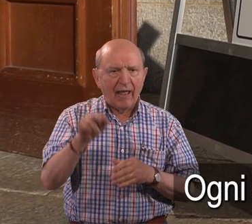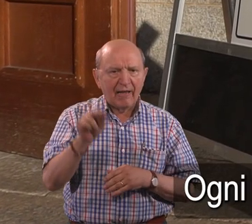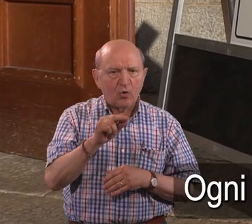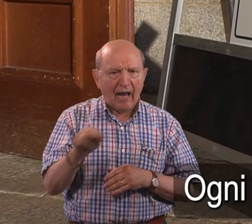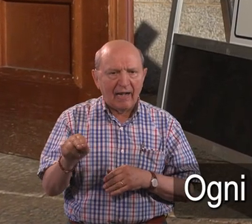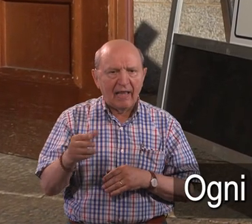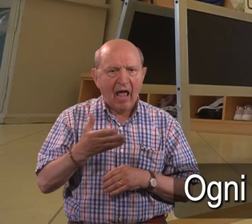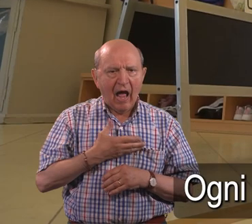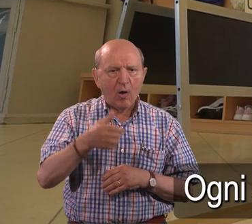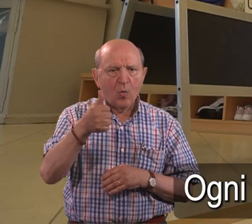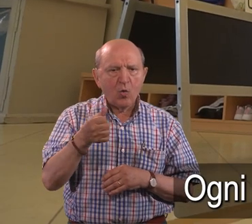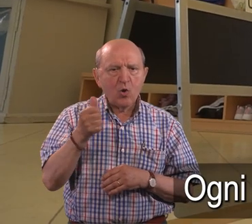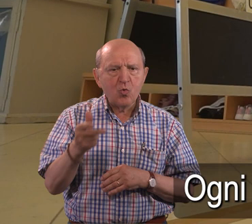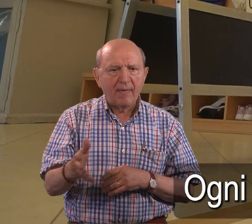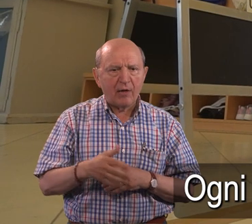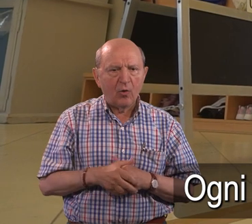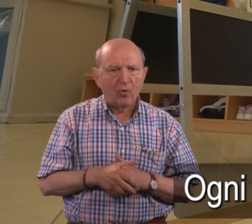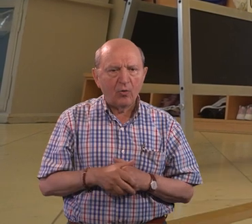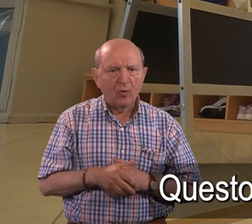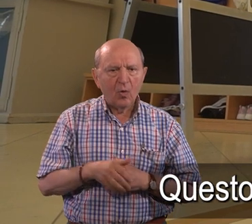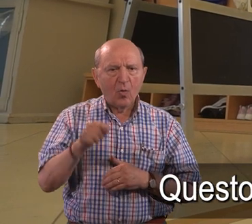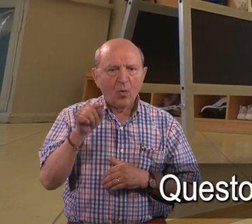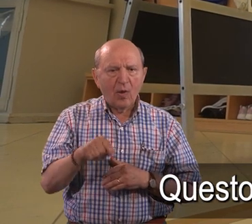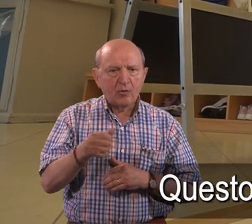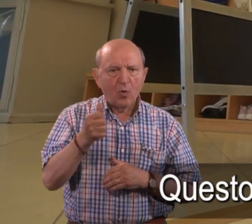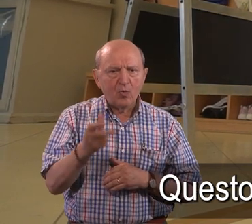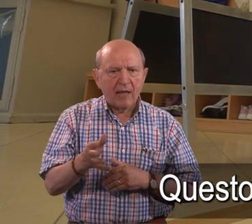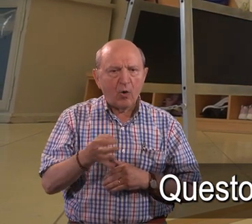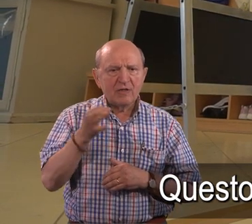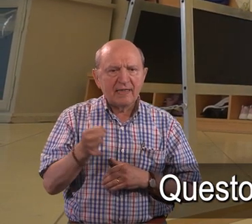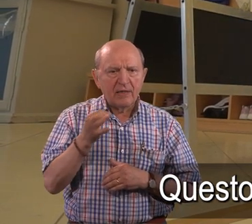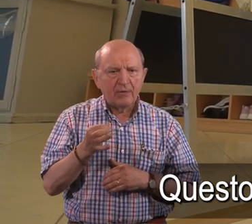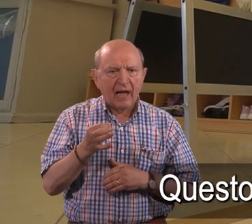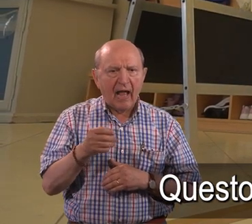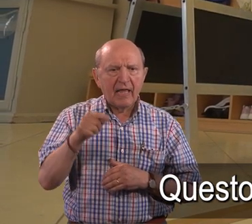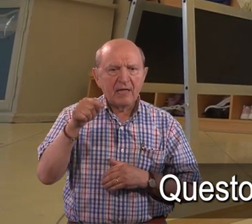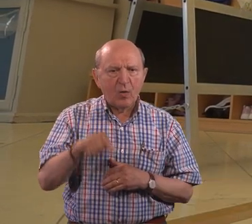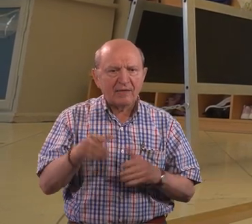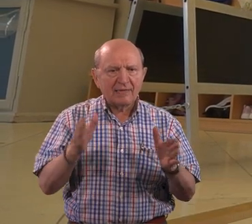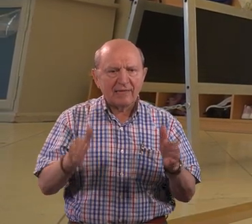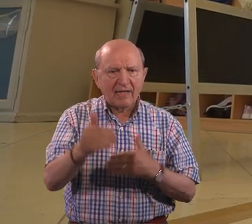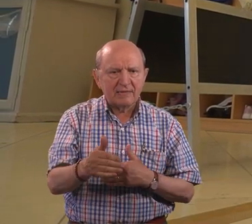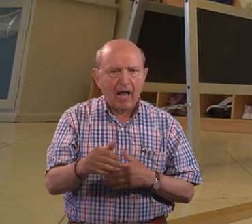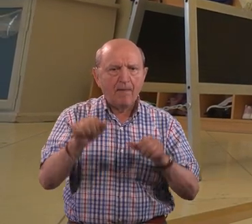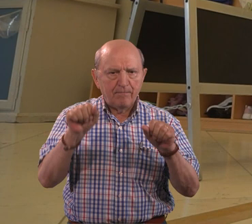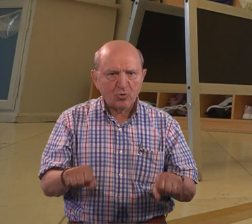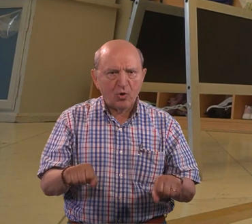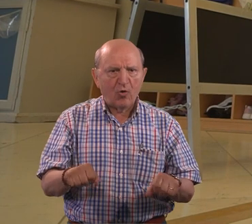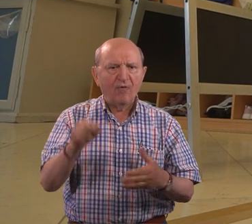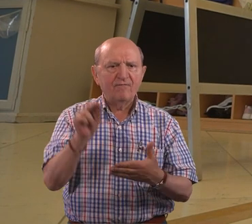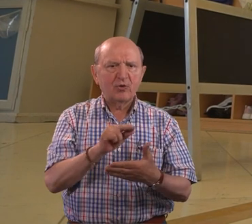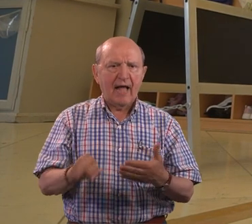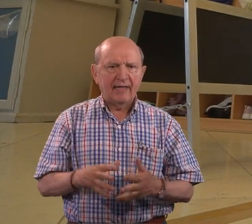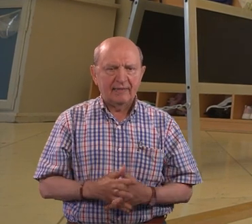ogni sezione elettorale ha un numero questo numero significa in questa stanza Posso votare